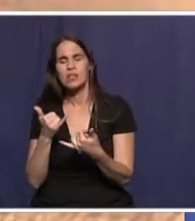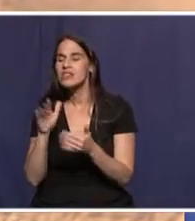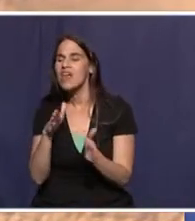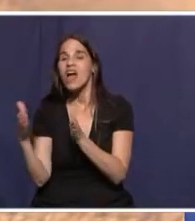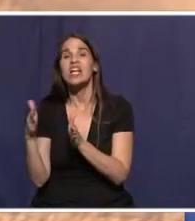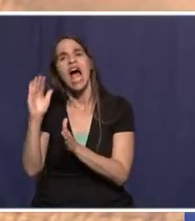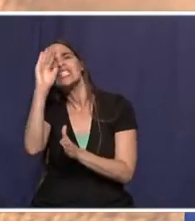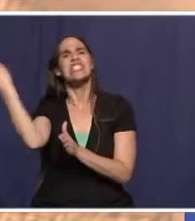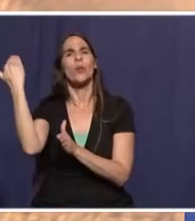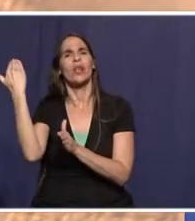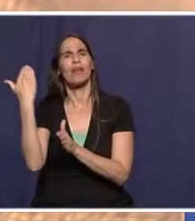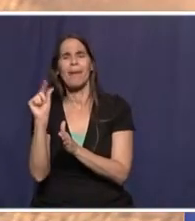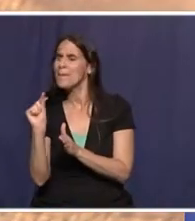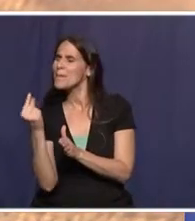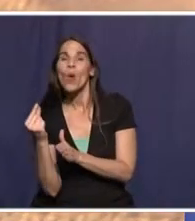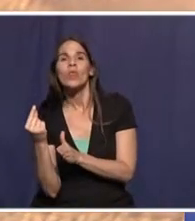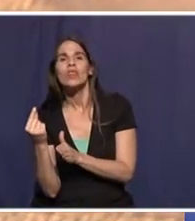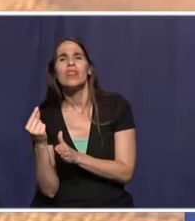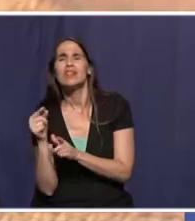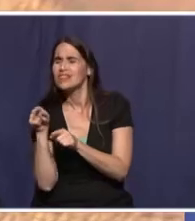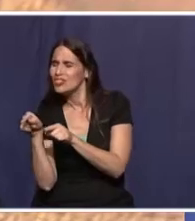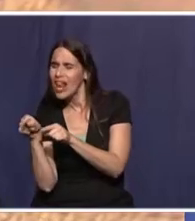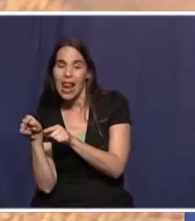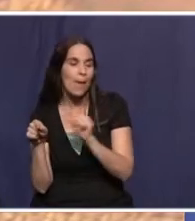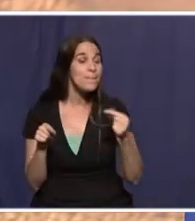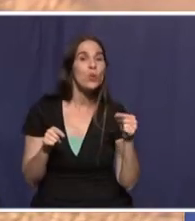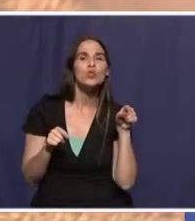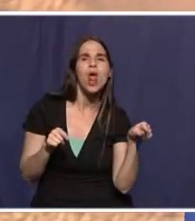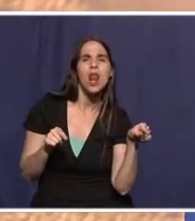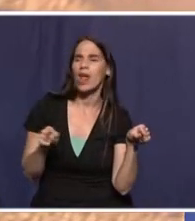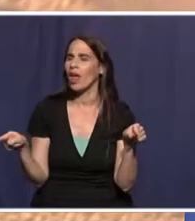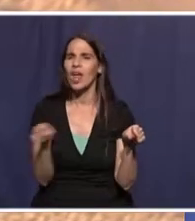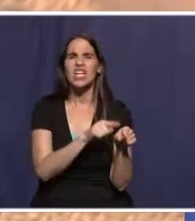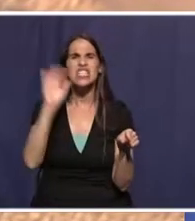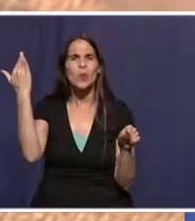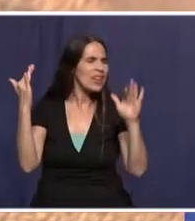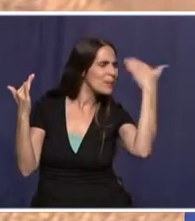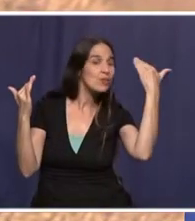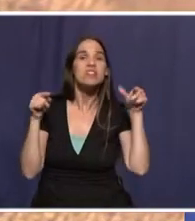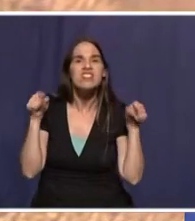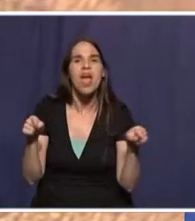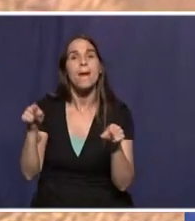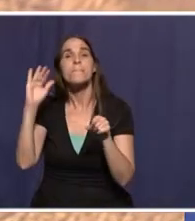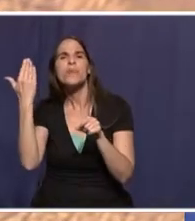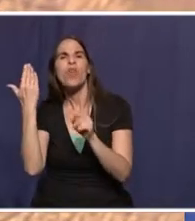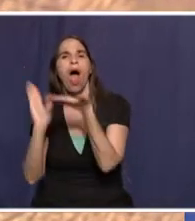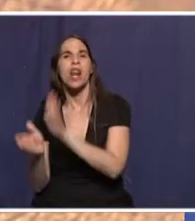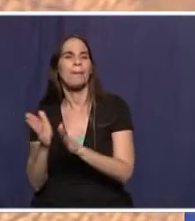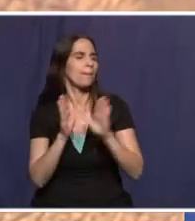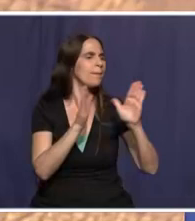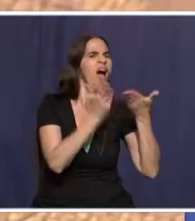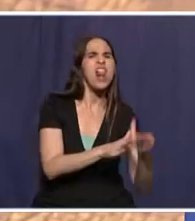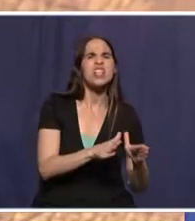של הצד הקיצוני. מיעוט קטן של אלה ומיעוט קטן של אלה. והם המיעוט האלימה, השונאים.